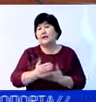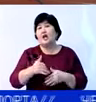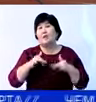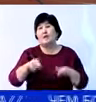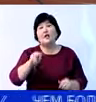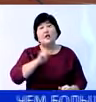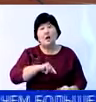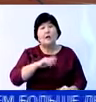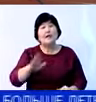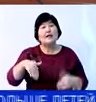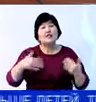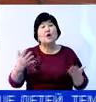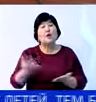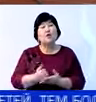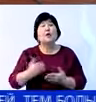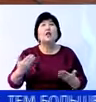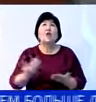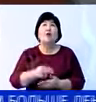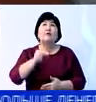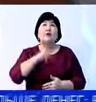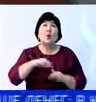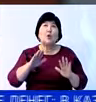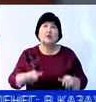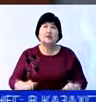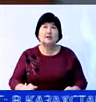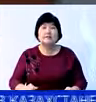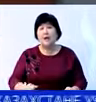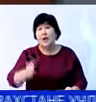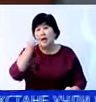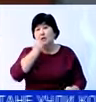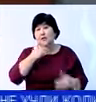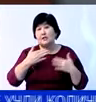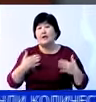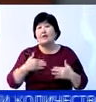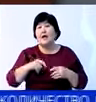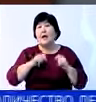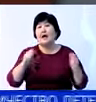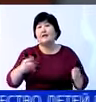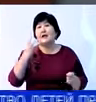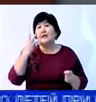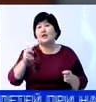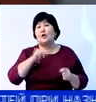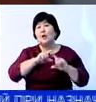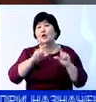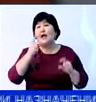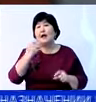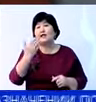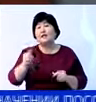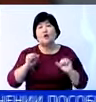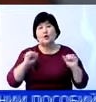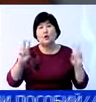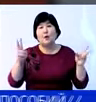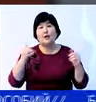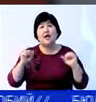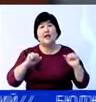проделанную работу и желаем успехов на новой должности. Спасибо большое. Мы открыли 3 учреждения. Один из них – спортклуб